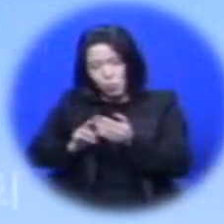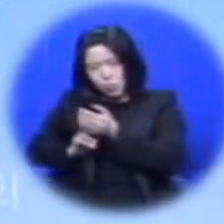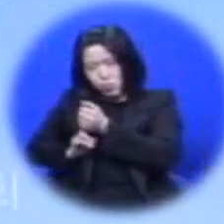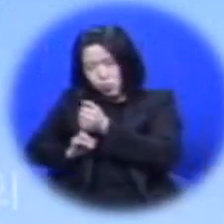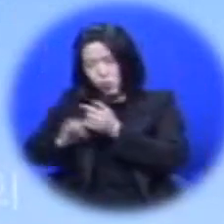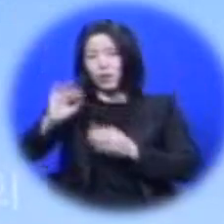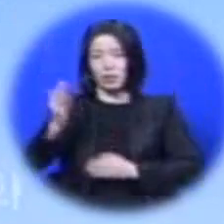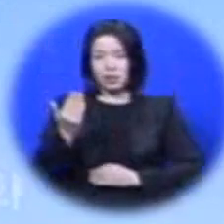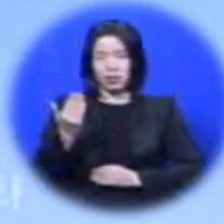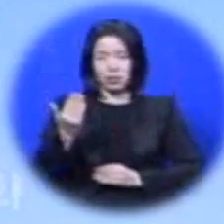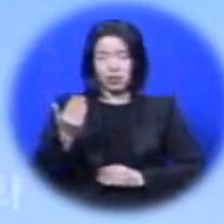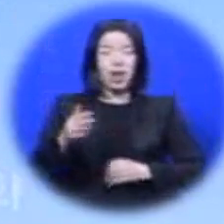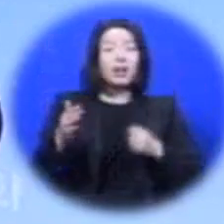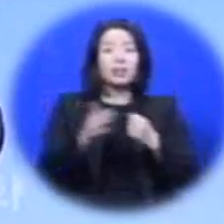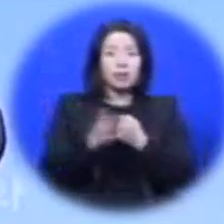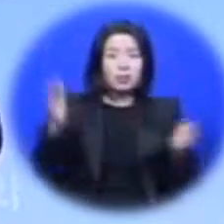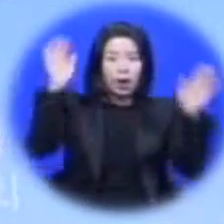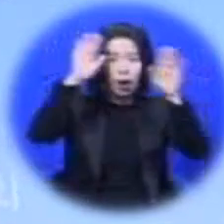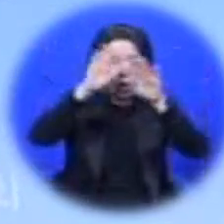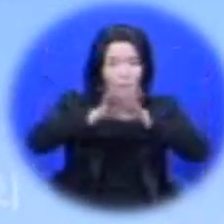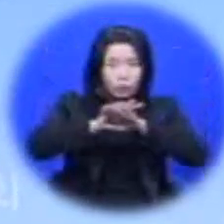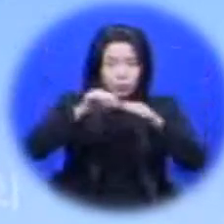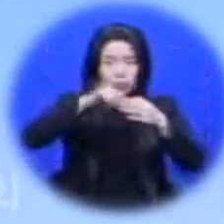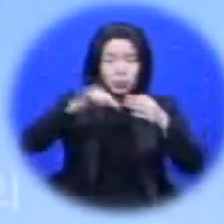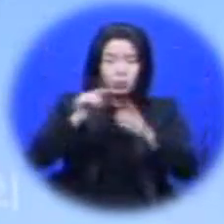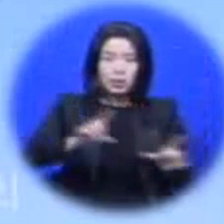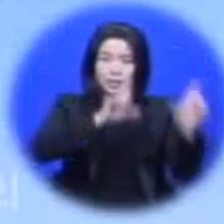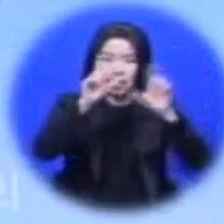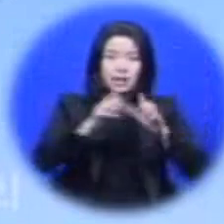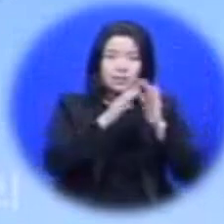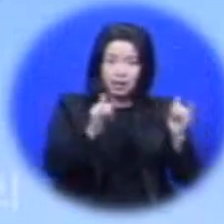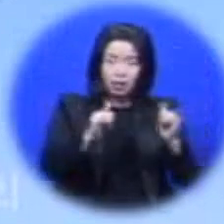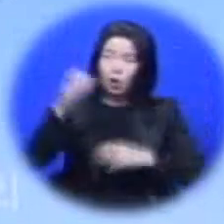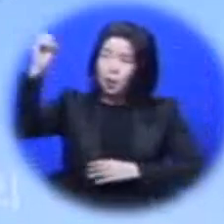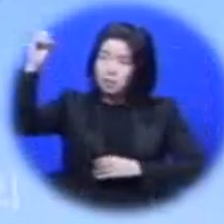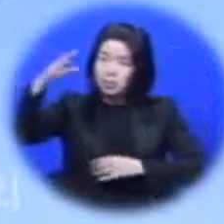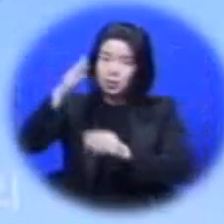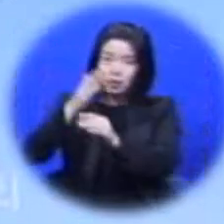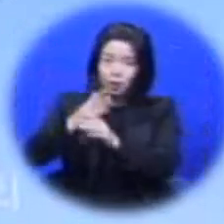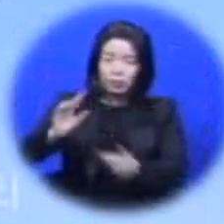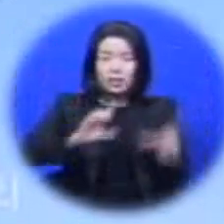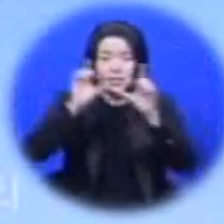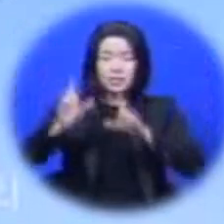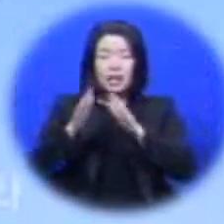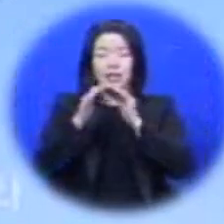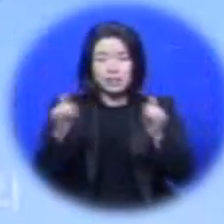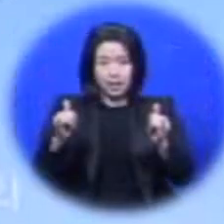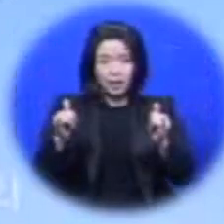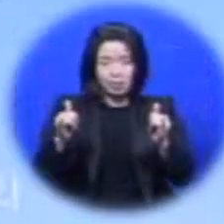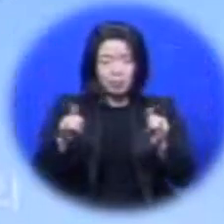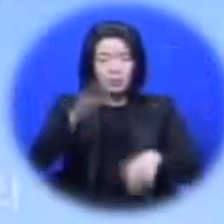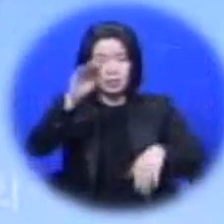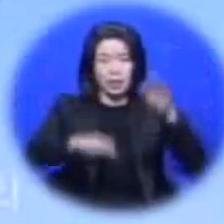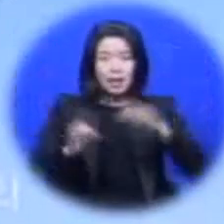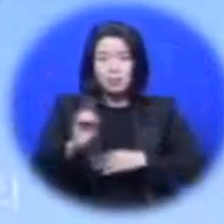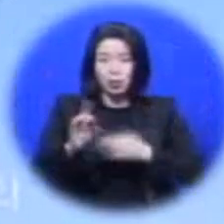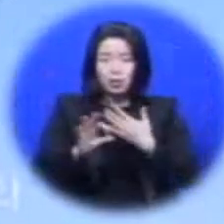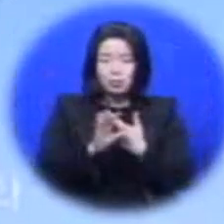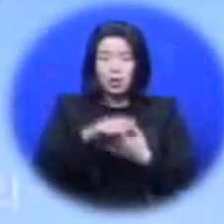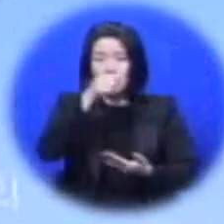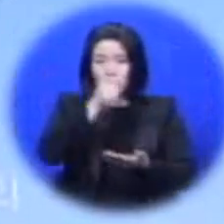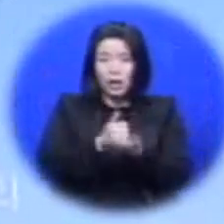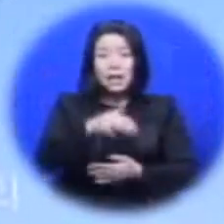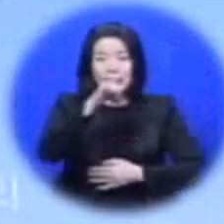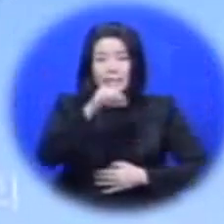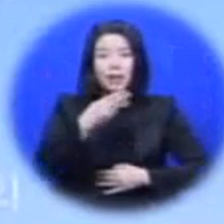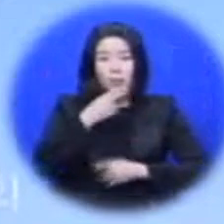겁니다. 그러니까 어둠 속에 사는 사람과 빛 가운데 사는 사람의 차이는 죄를 지었느냐 안 지었느냐는 게 문제가